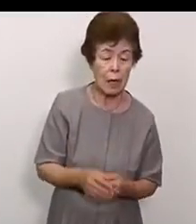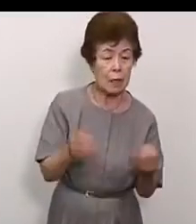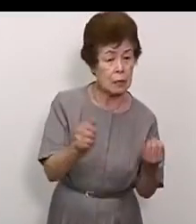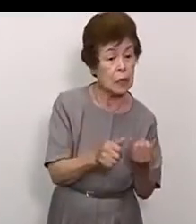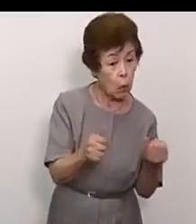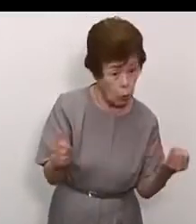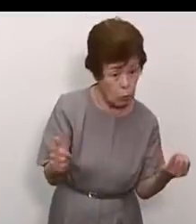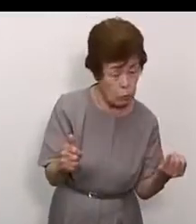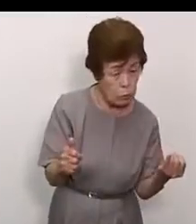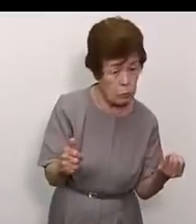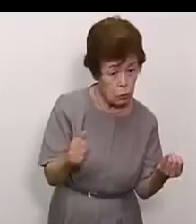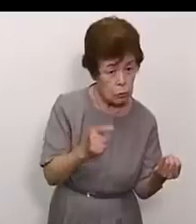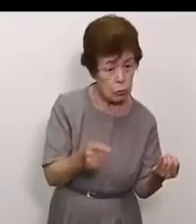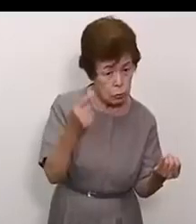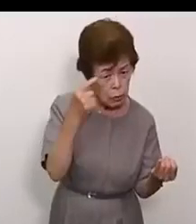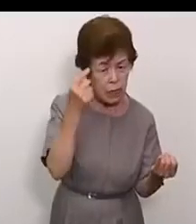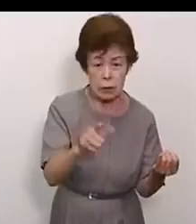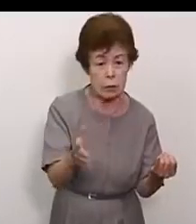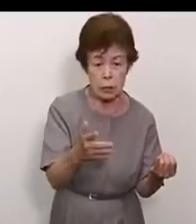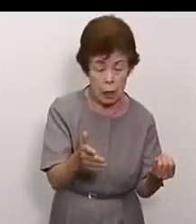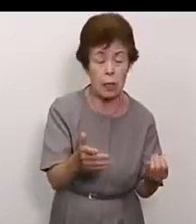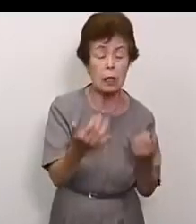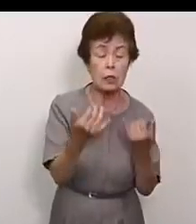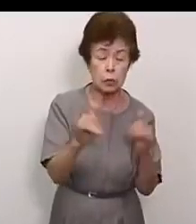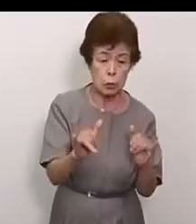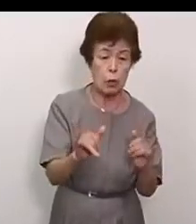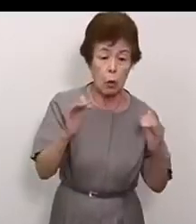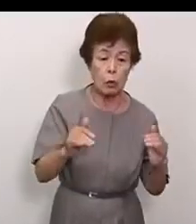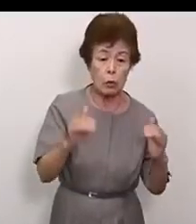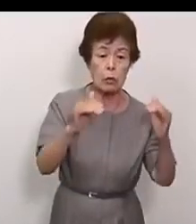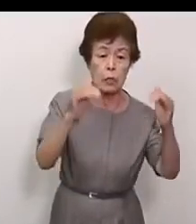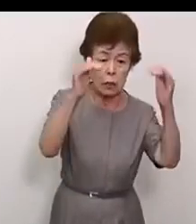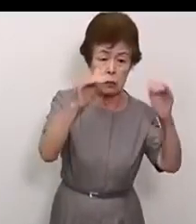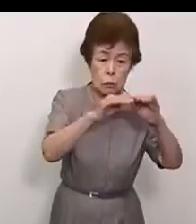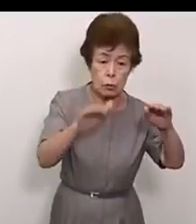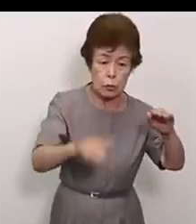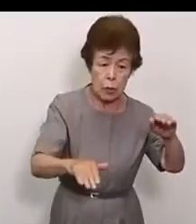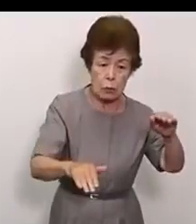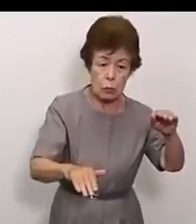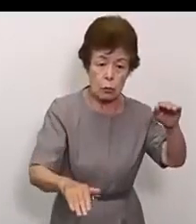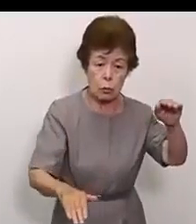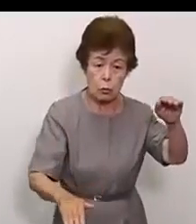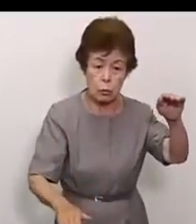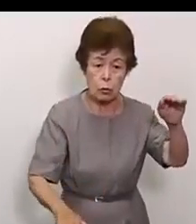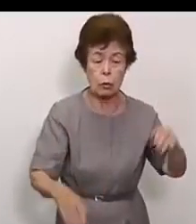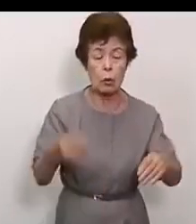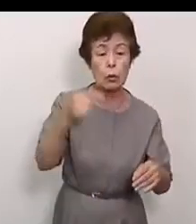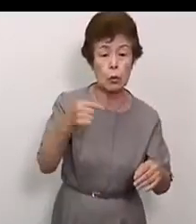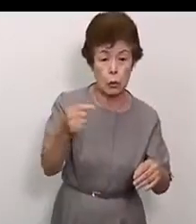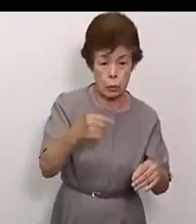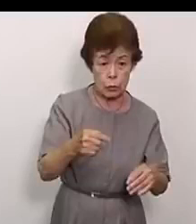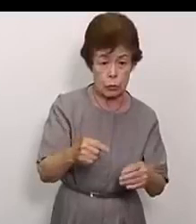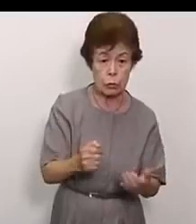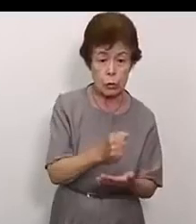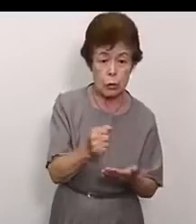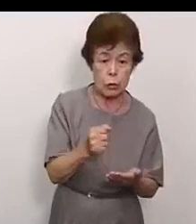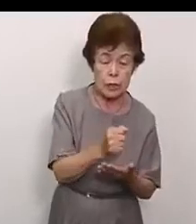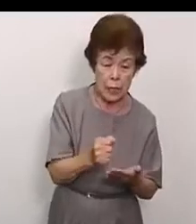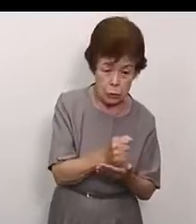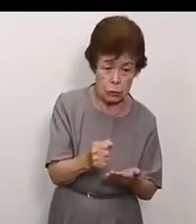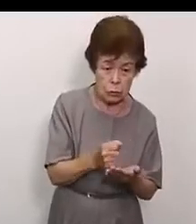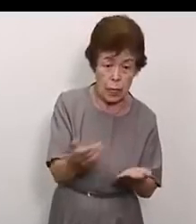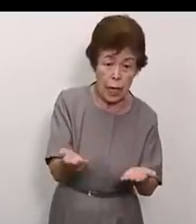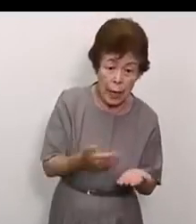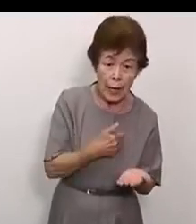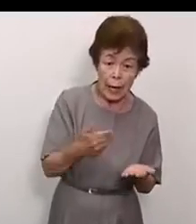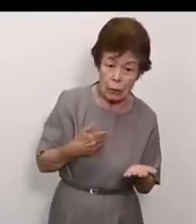まあ、そういう子どもたちがその大人になっていくときにはどんどんその差が大きくなってね、教育のチャンスが得られる人と得られない人の差がどんどん大きくな